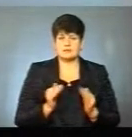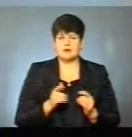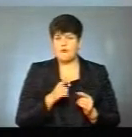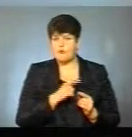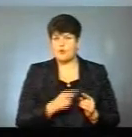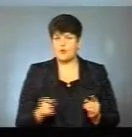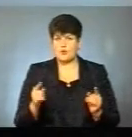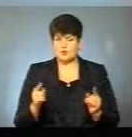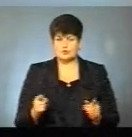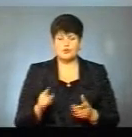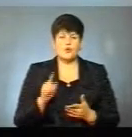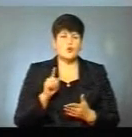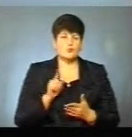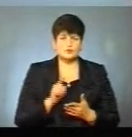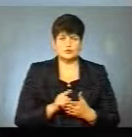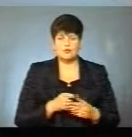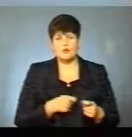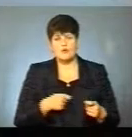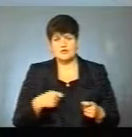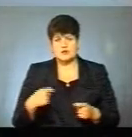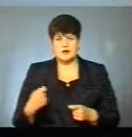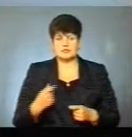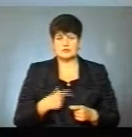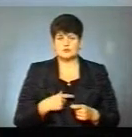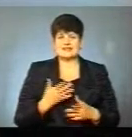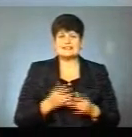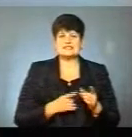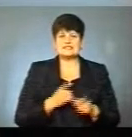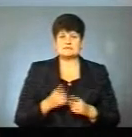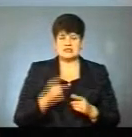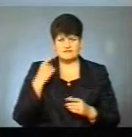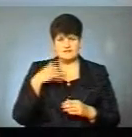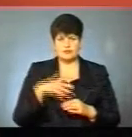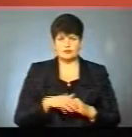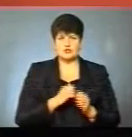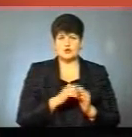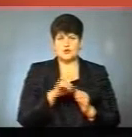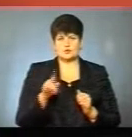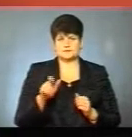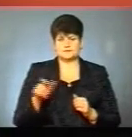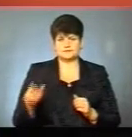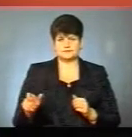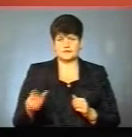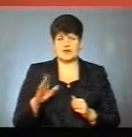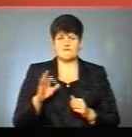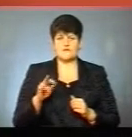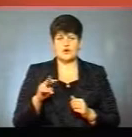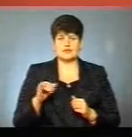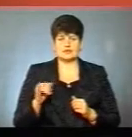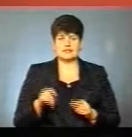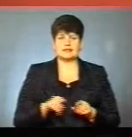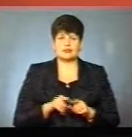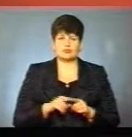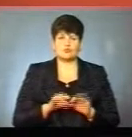проміжку воно обов'язково потягне за собою якісь зміни у свідомості кожного громадянина. На Волині патрульна поліція